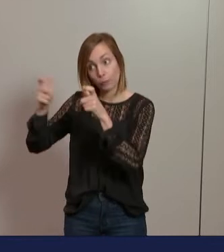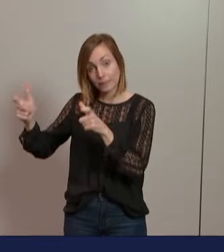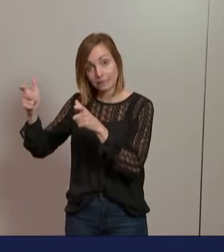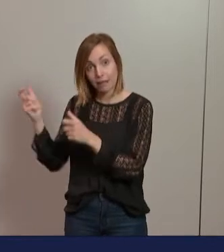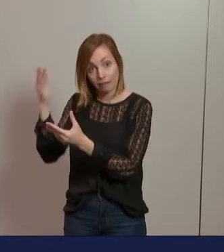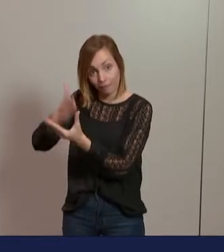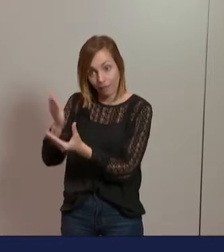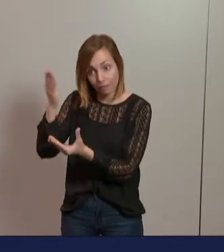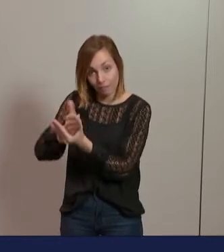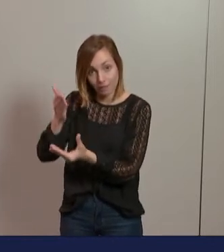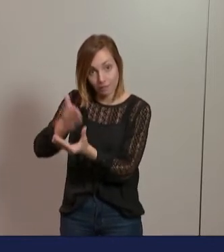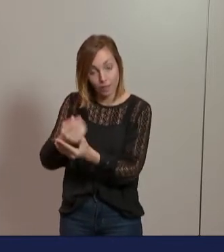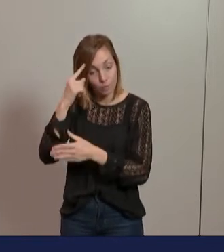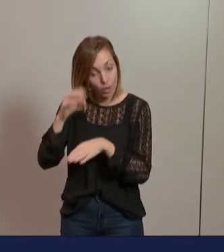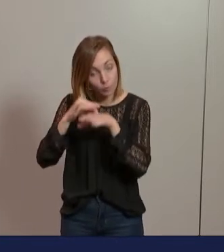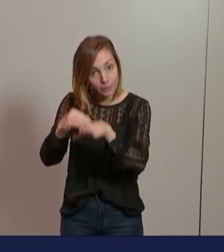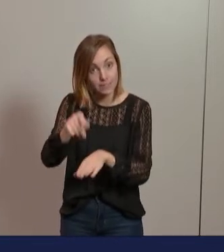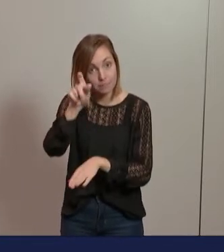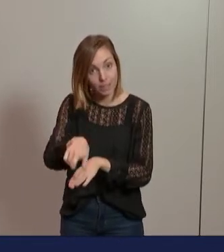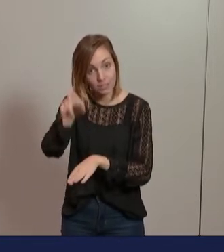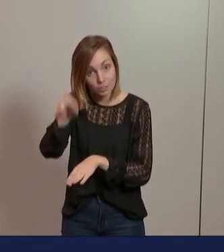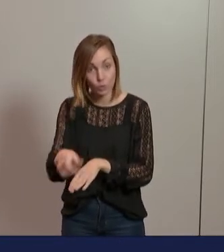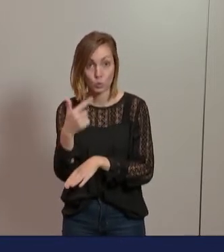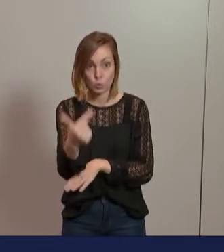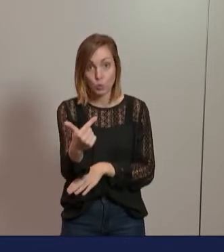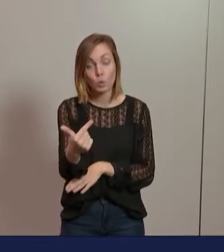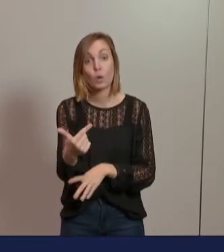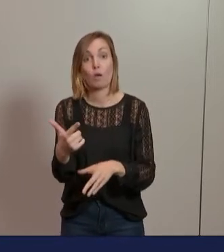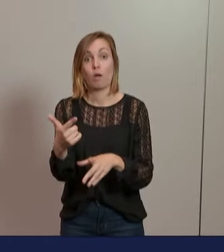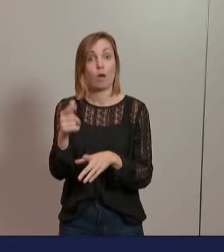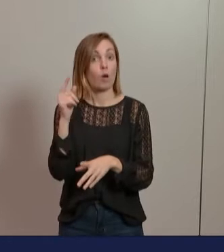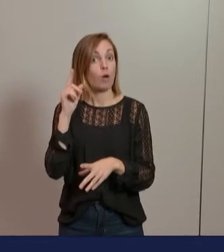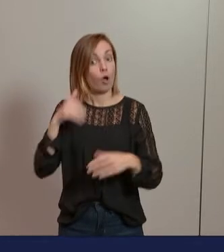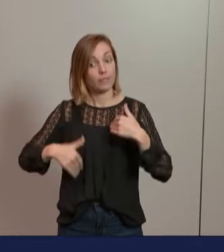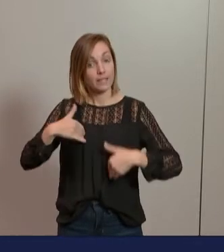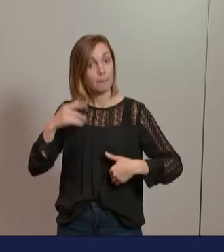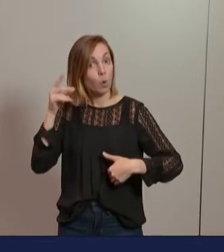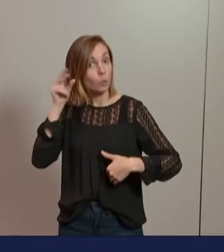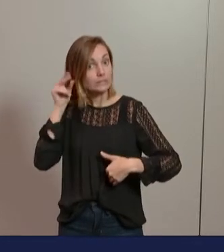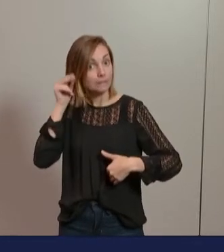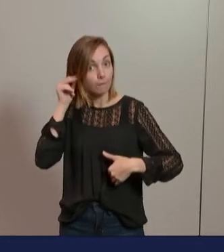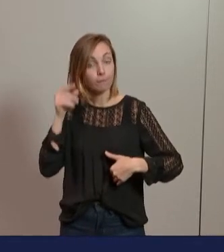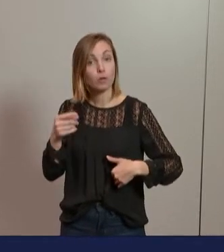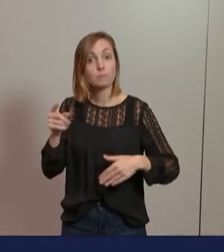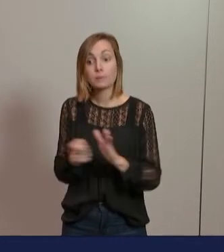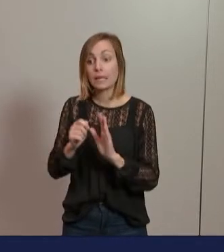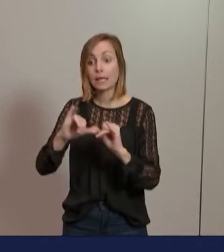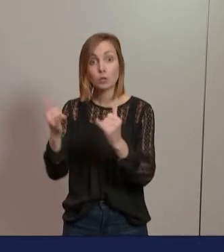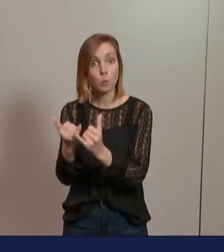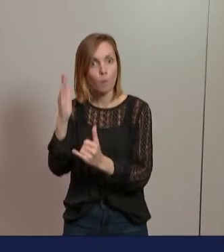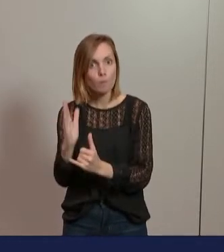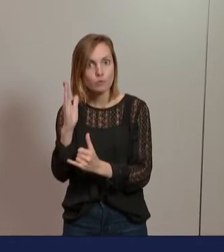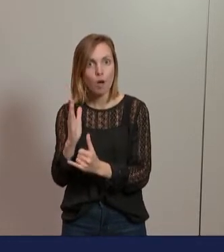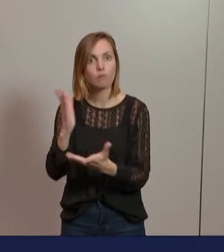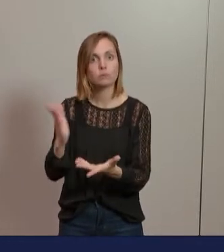2 travailleurs avec handicap auditif lors des formations, des réunions, de temps collectif.